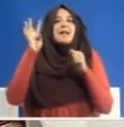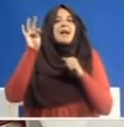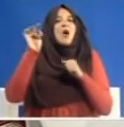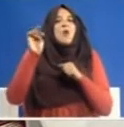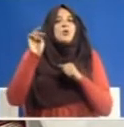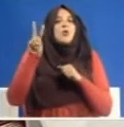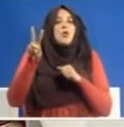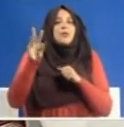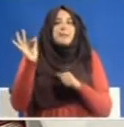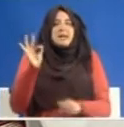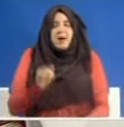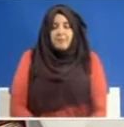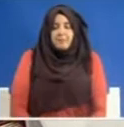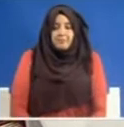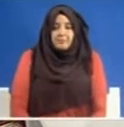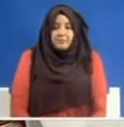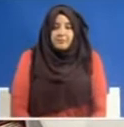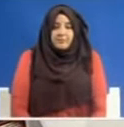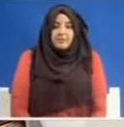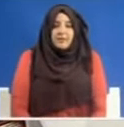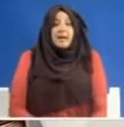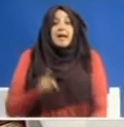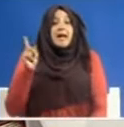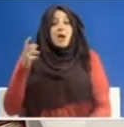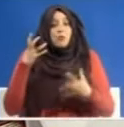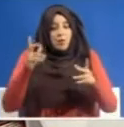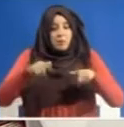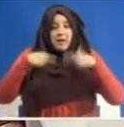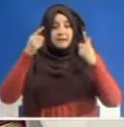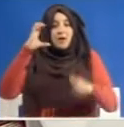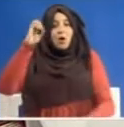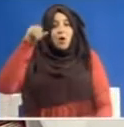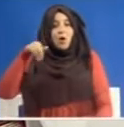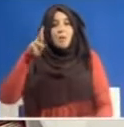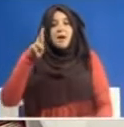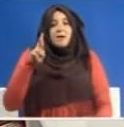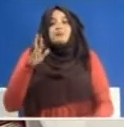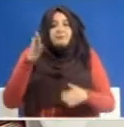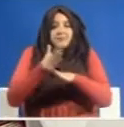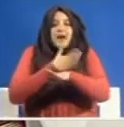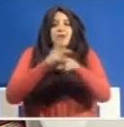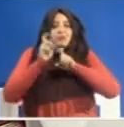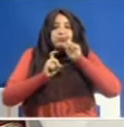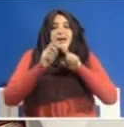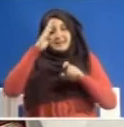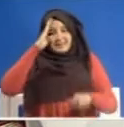سؤالك. إيه خويا بغيت أروح للعمرة. السلام عليكم. السلام ورحمة الله.